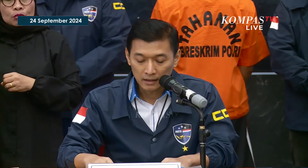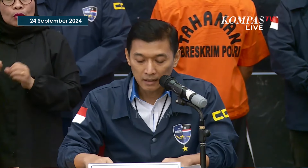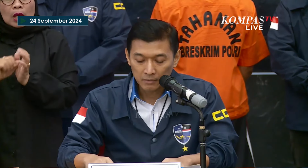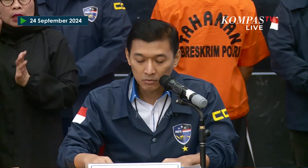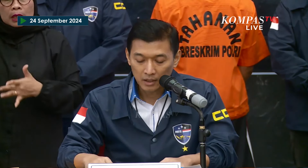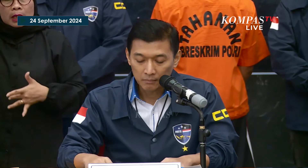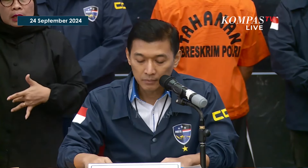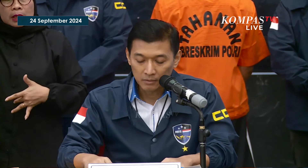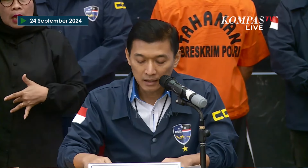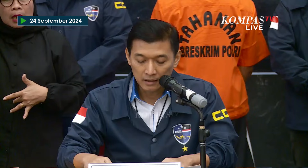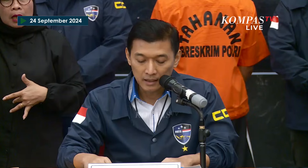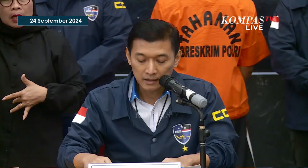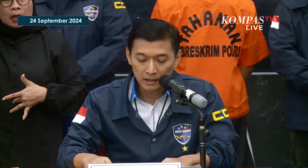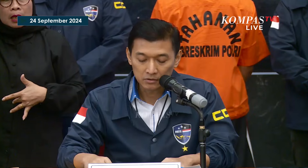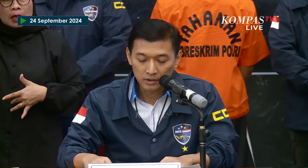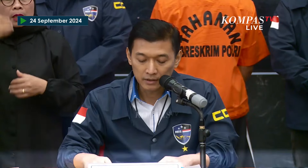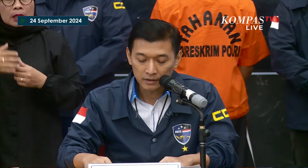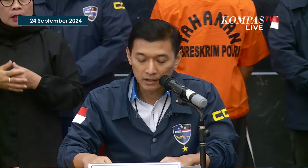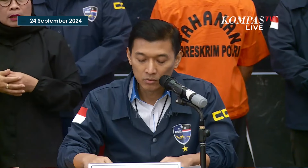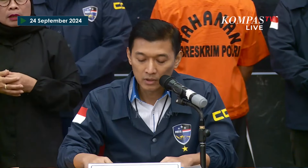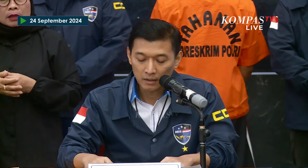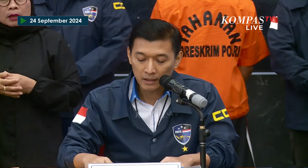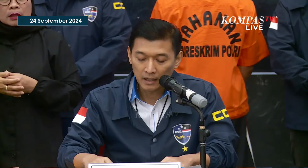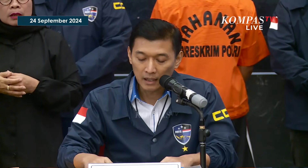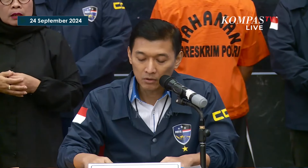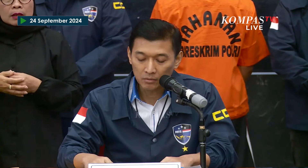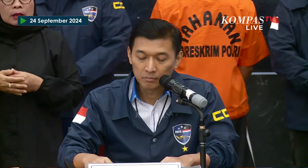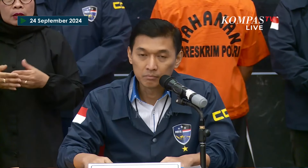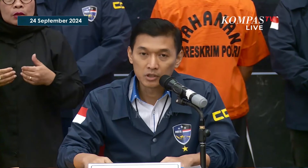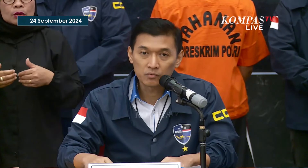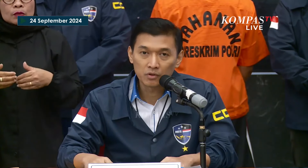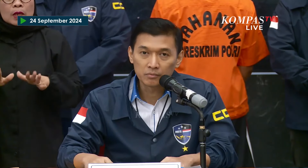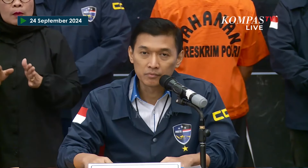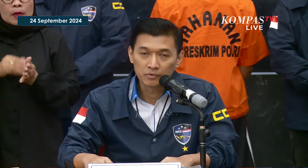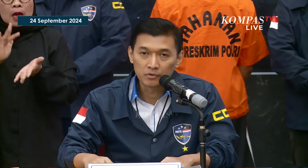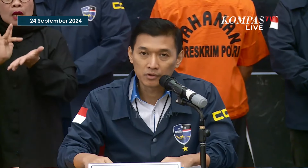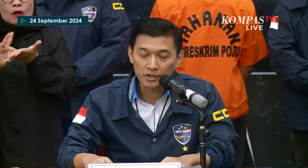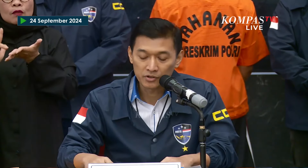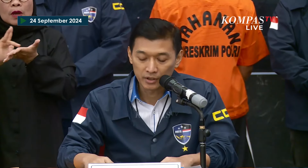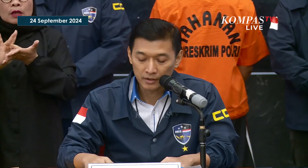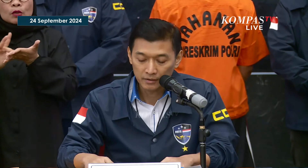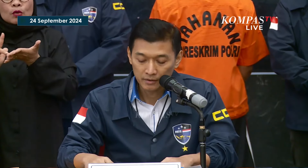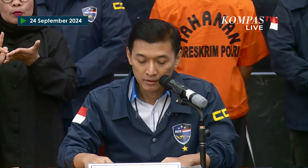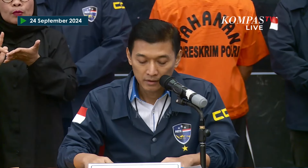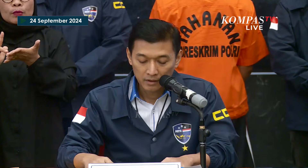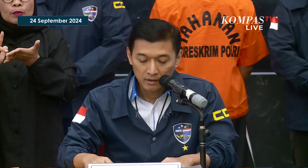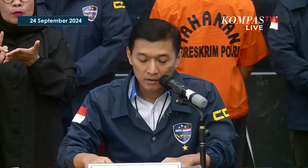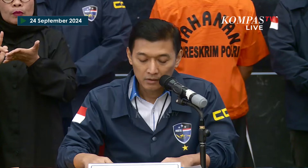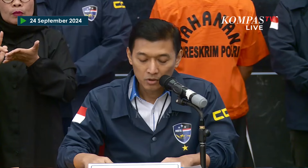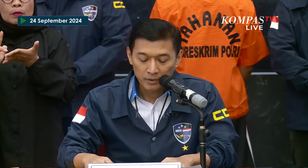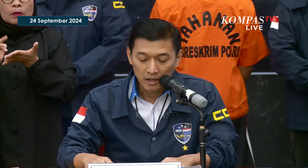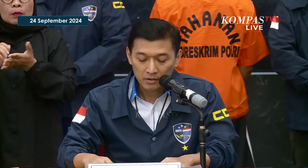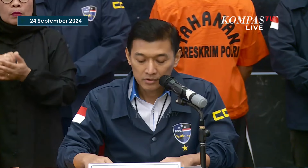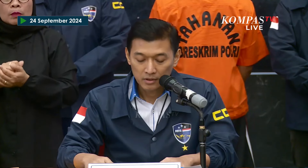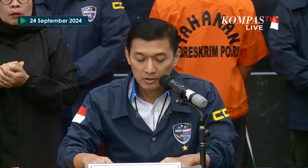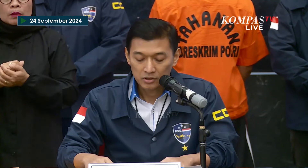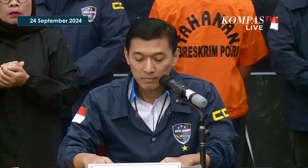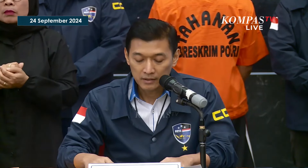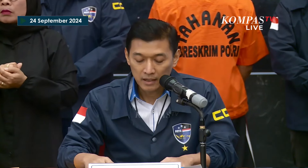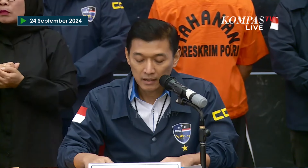Tersangka telah melakukan penyebaran data elektronik yang diunggah pada akun bridgeforum.st